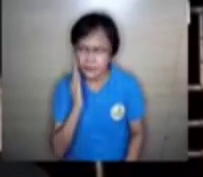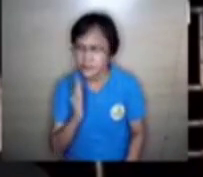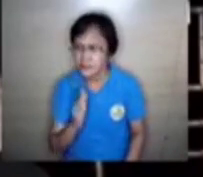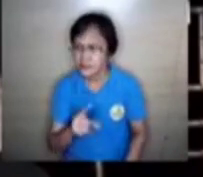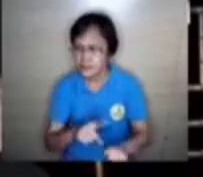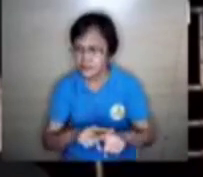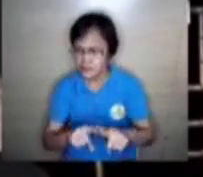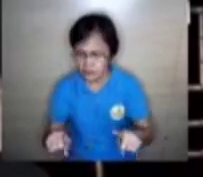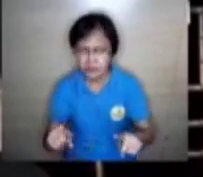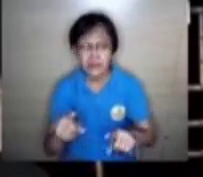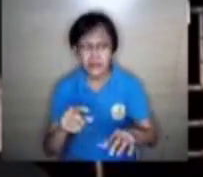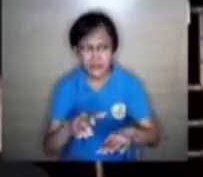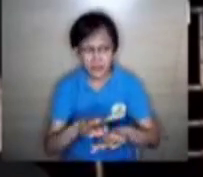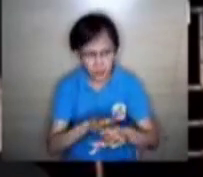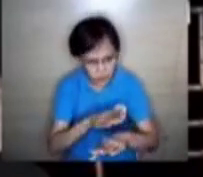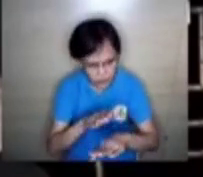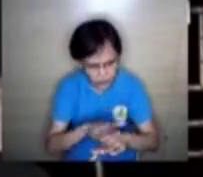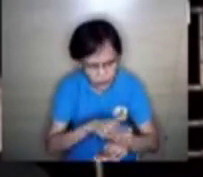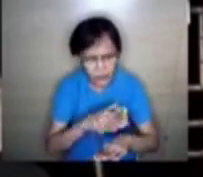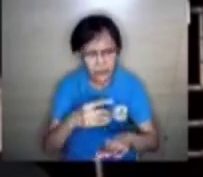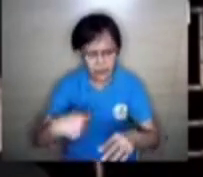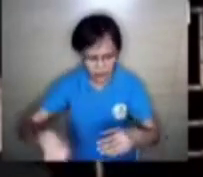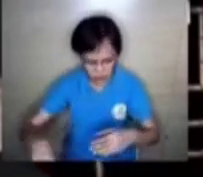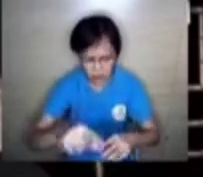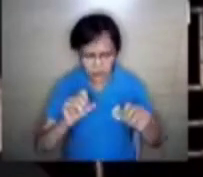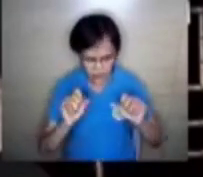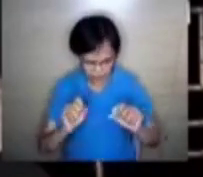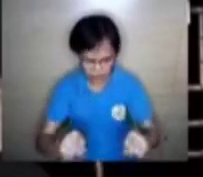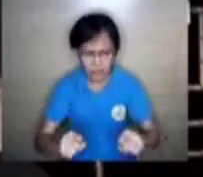Pero tingnan na lang natin ang mga resulta.